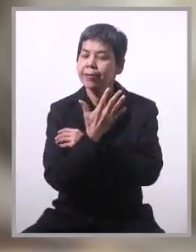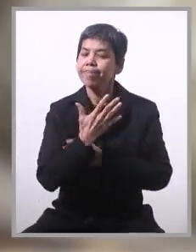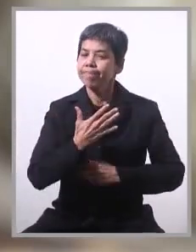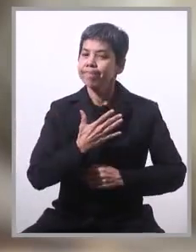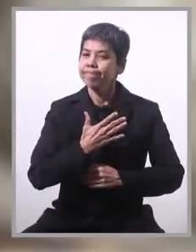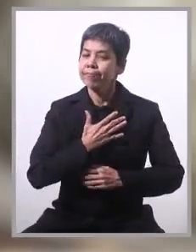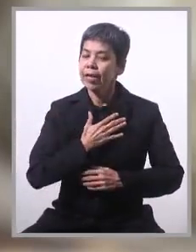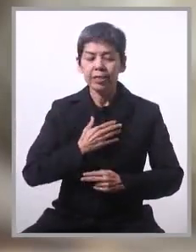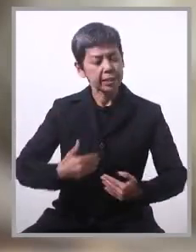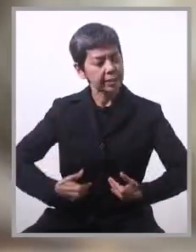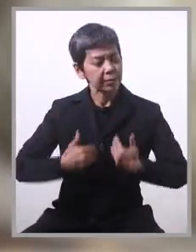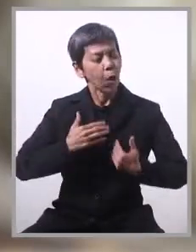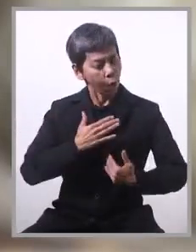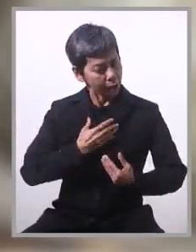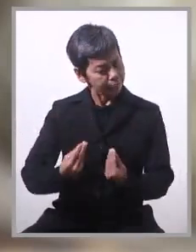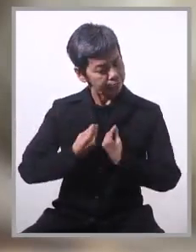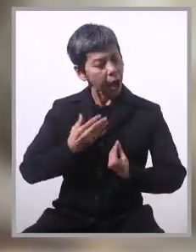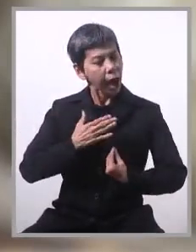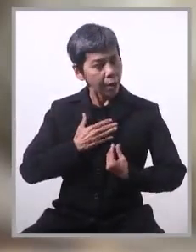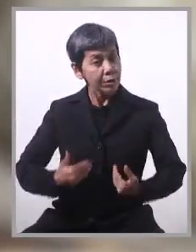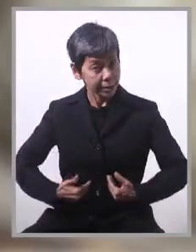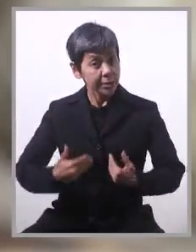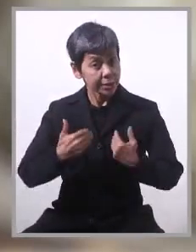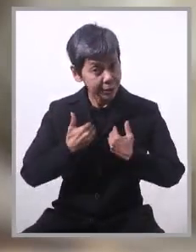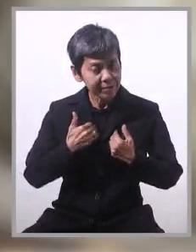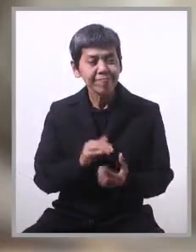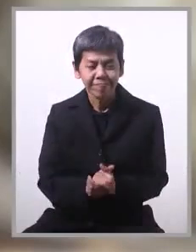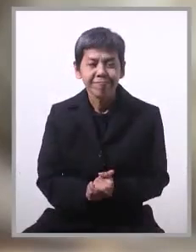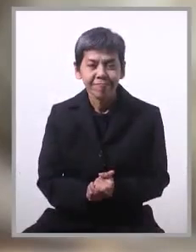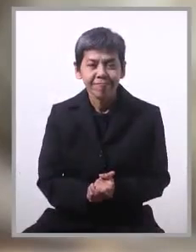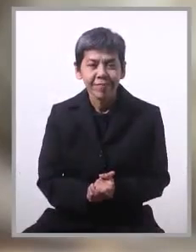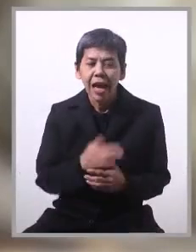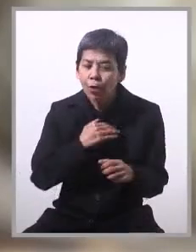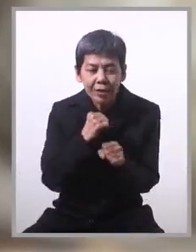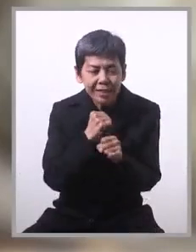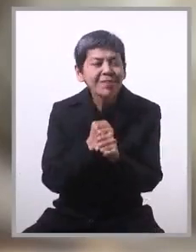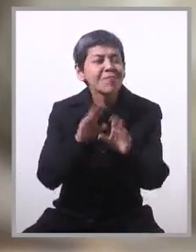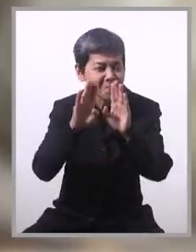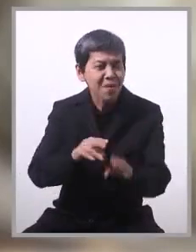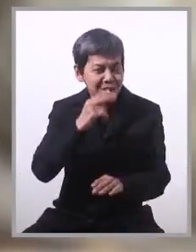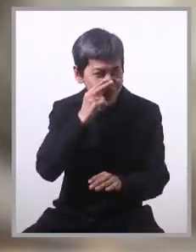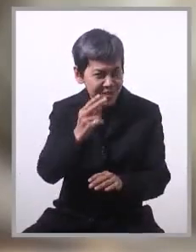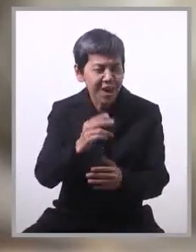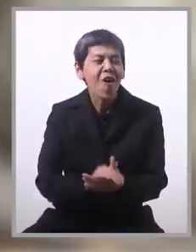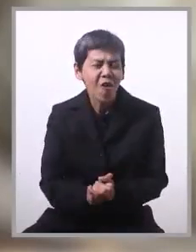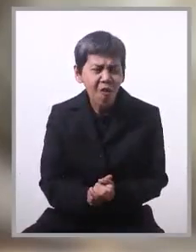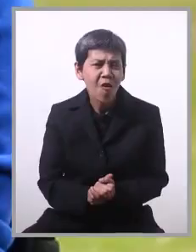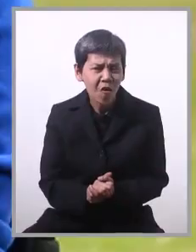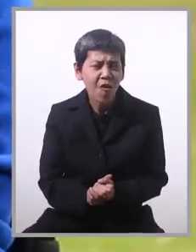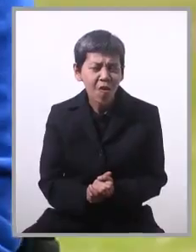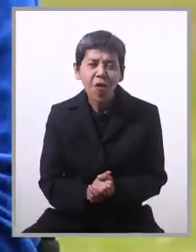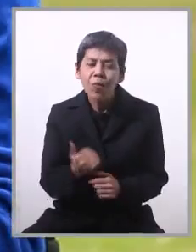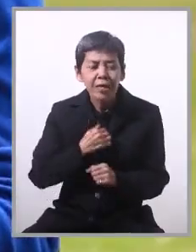ก็อยากให้รางวัลชีวิตกับตัวเองนะคะตรงนี้ก็ได้ทำขึ้นมาได้ออกมาเป็นรูปที่น้องเห็นเนี่ย ก็คือธี